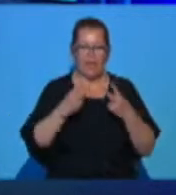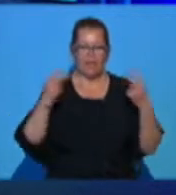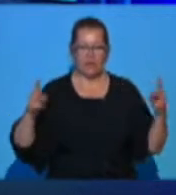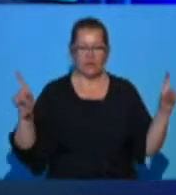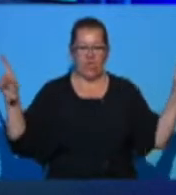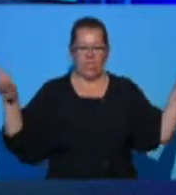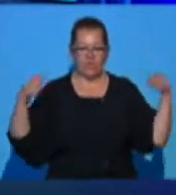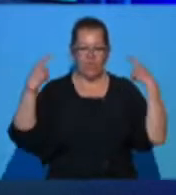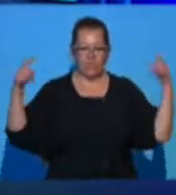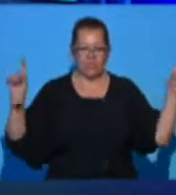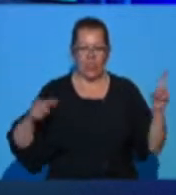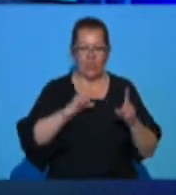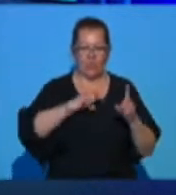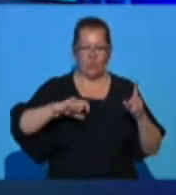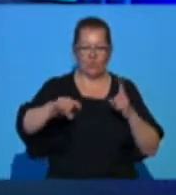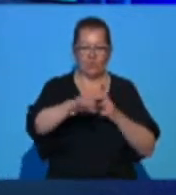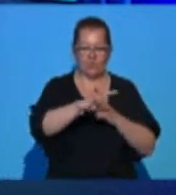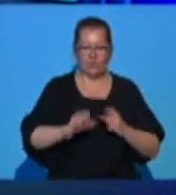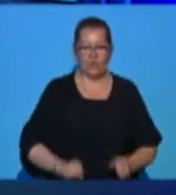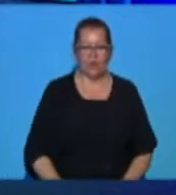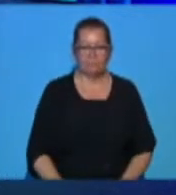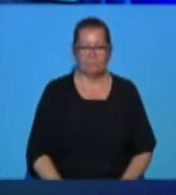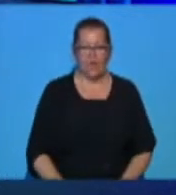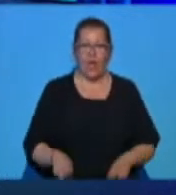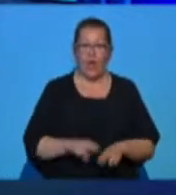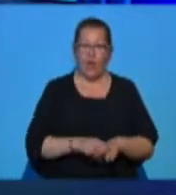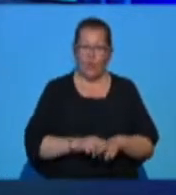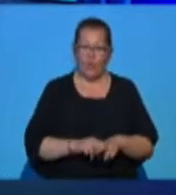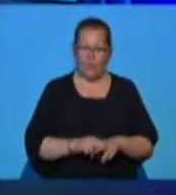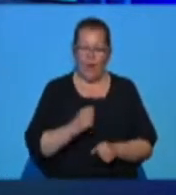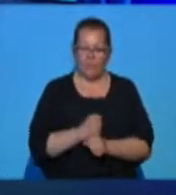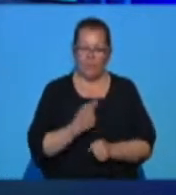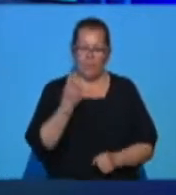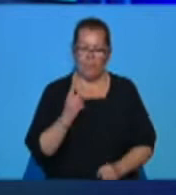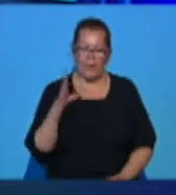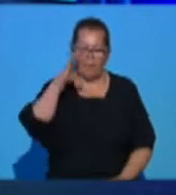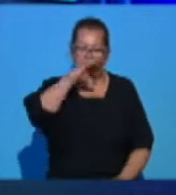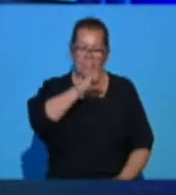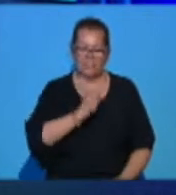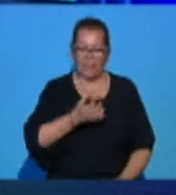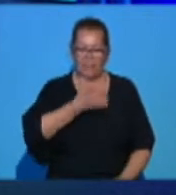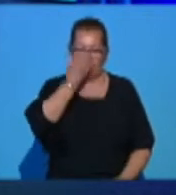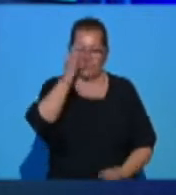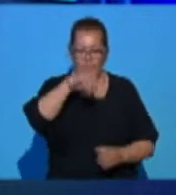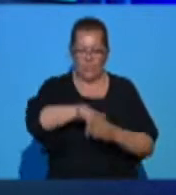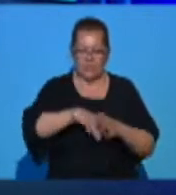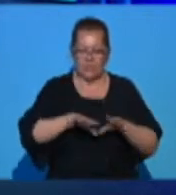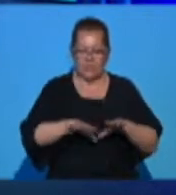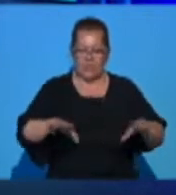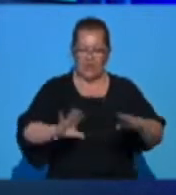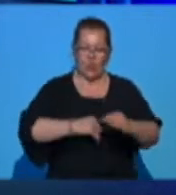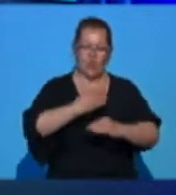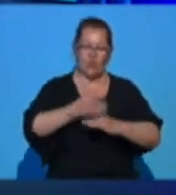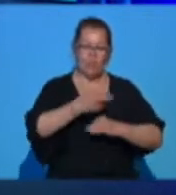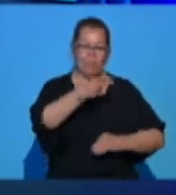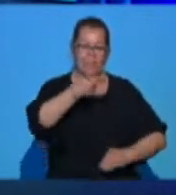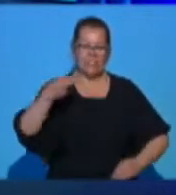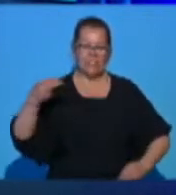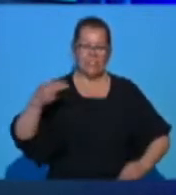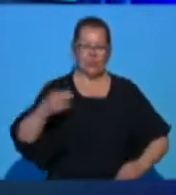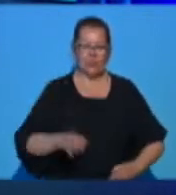importante manifestări culturale dedicate marelui dramaturg. Cum a fost prima seară de festival? Vă spunem în Telejurnal după titlurile